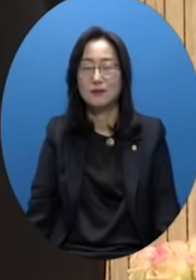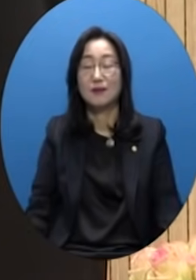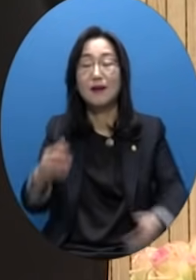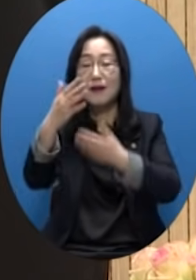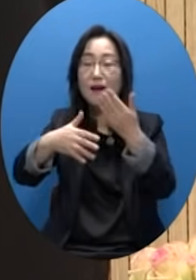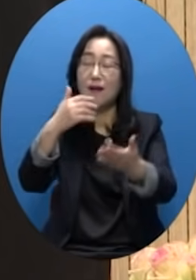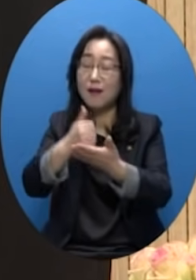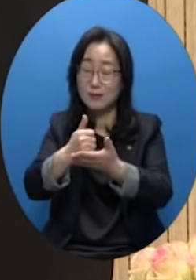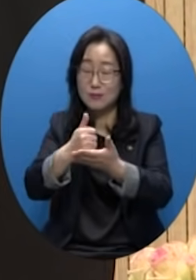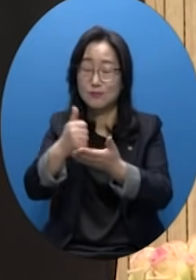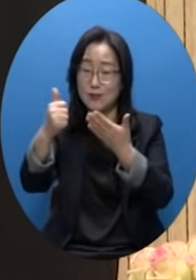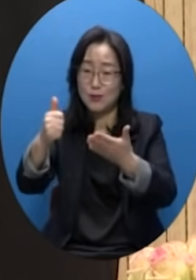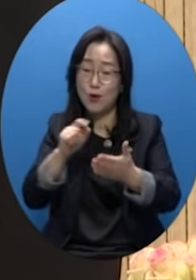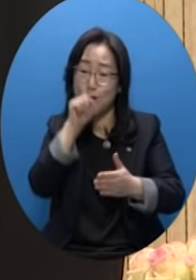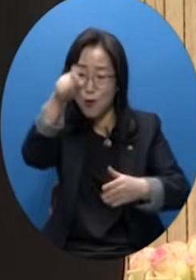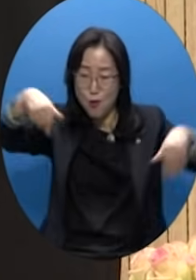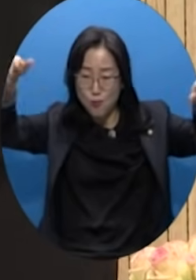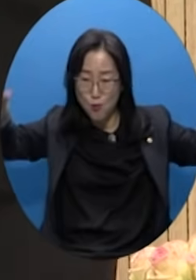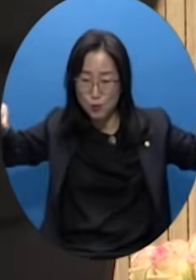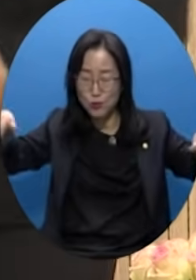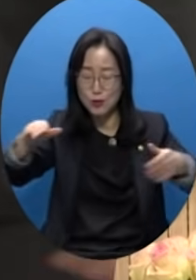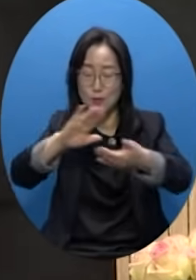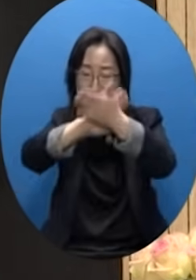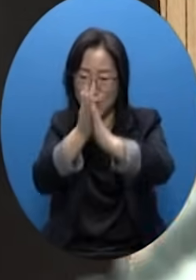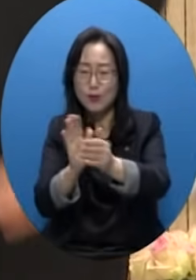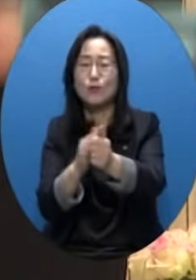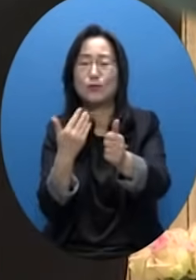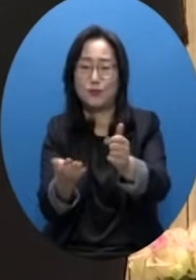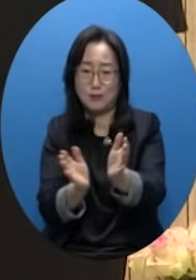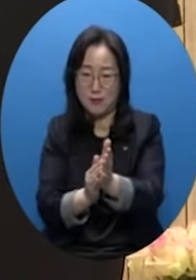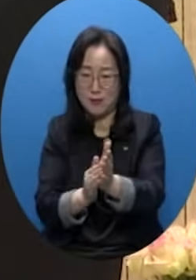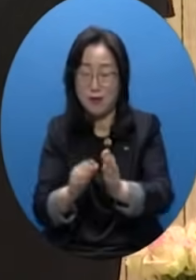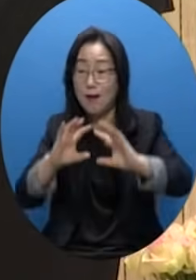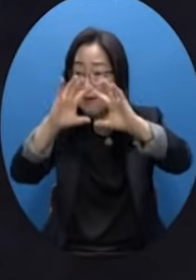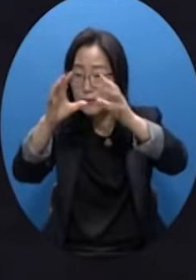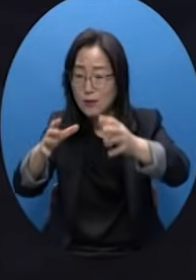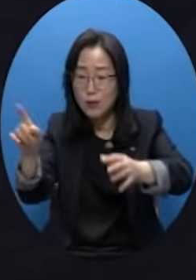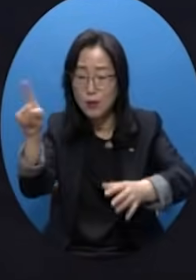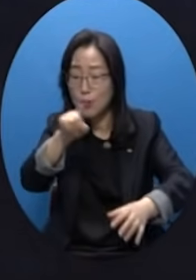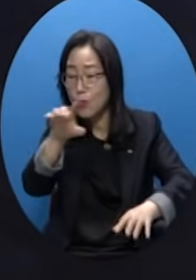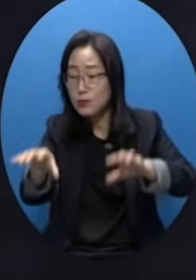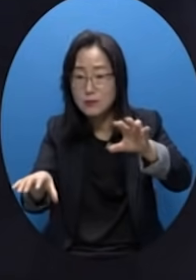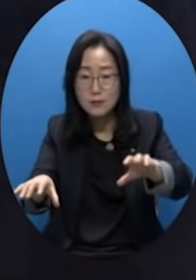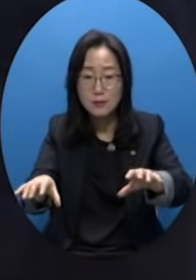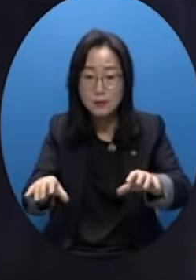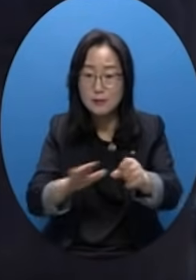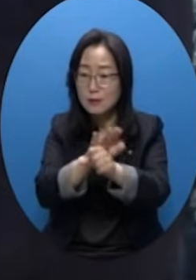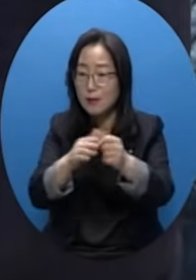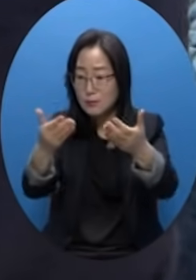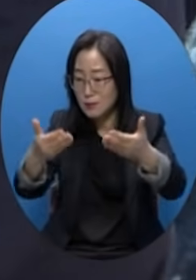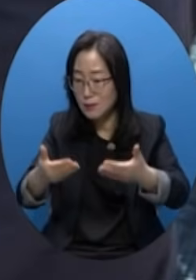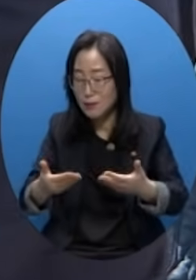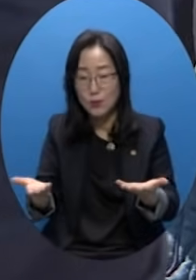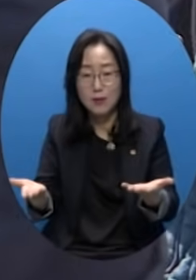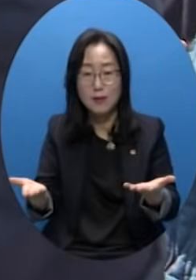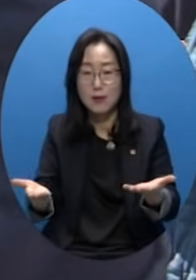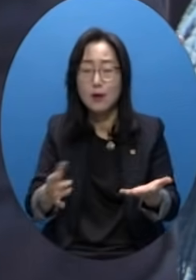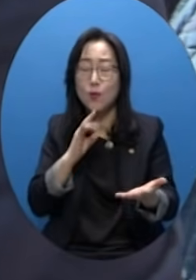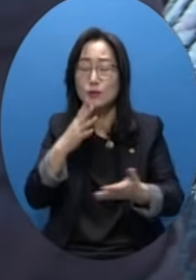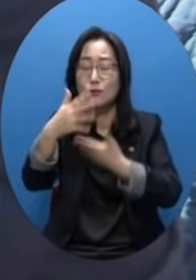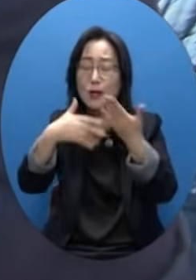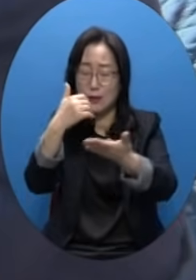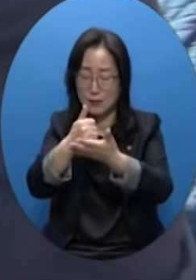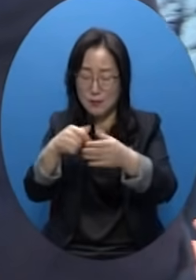하나님께서 저들을 독수리 만드신 것입니다 세상 그 어디에도 이와 같은 사랑을 참을 것이 없습니다 오직 주님이